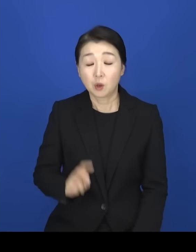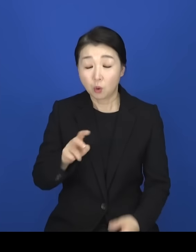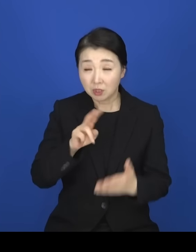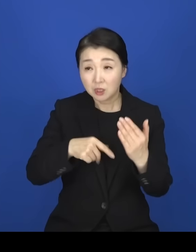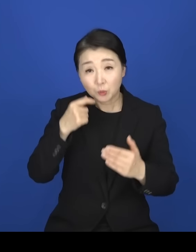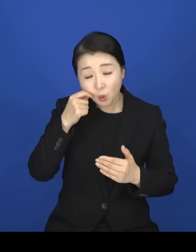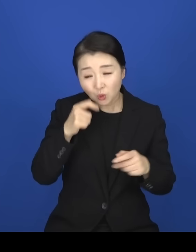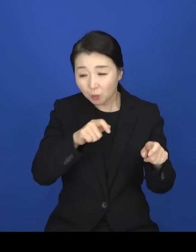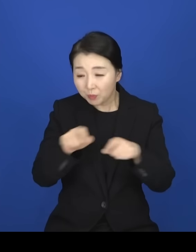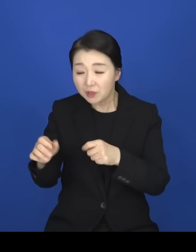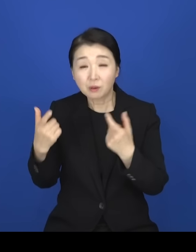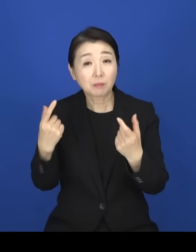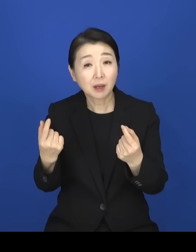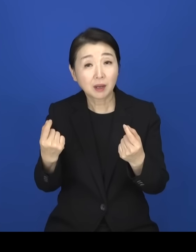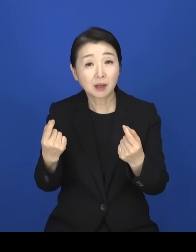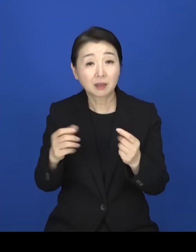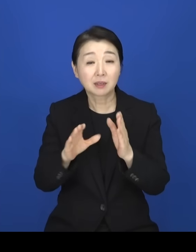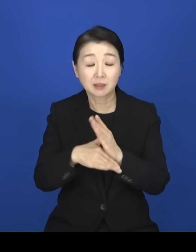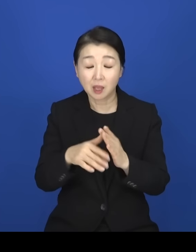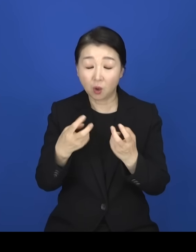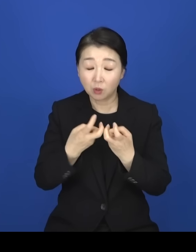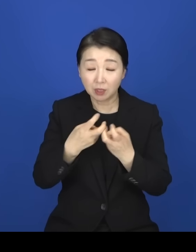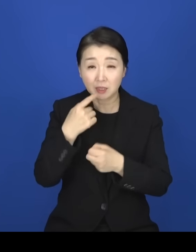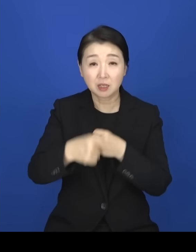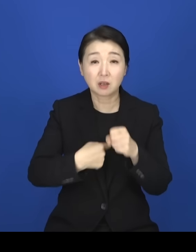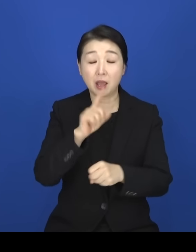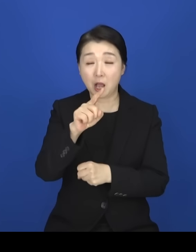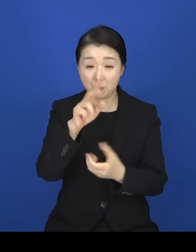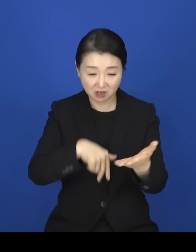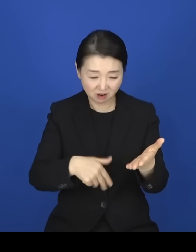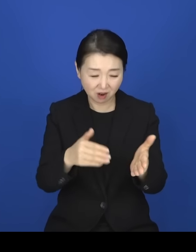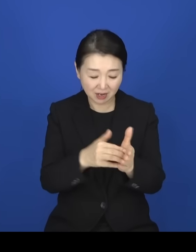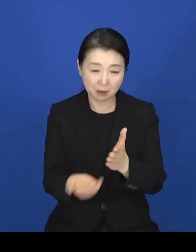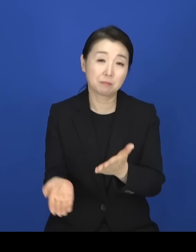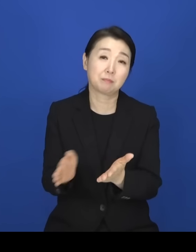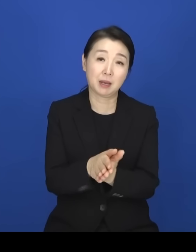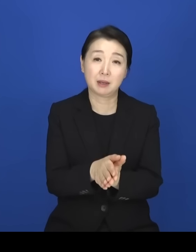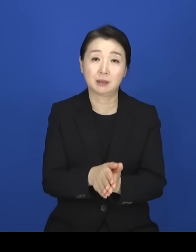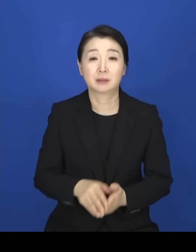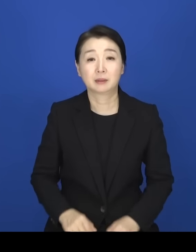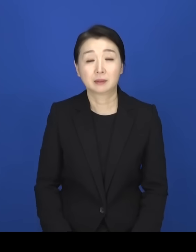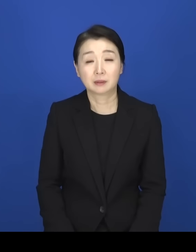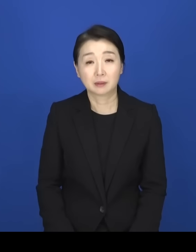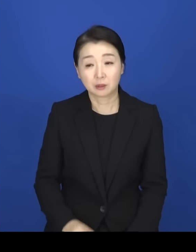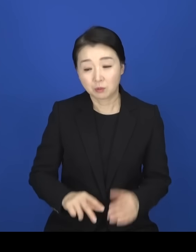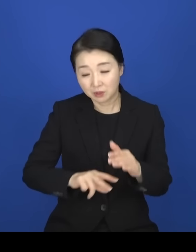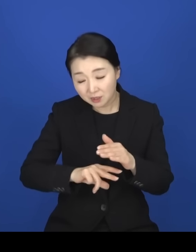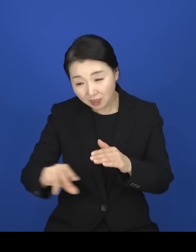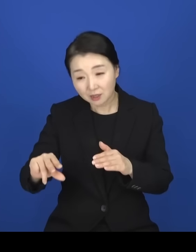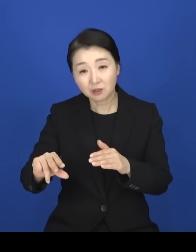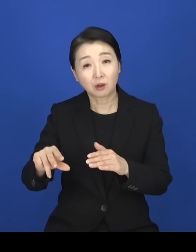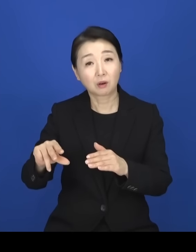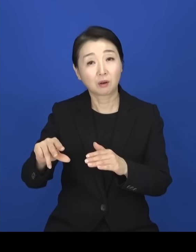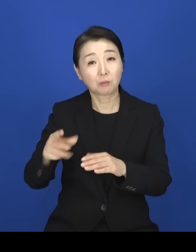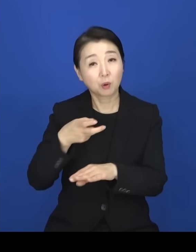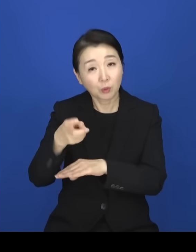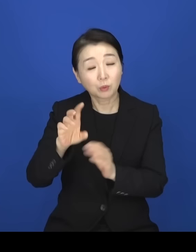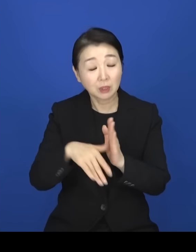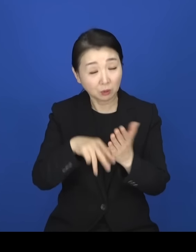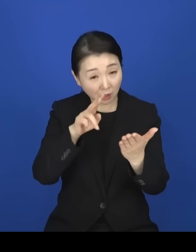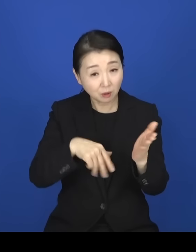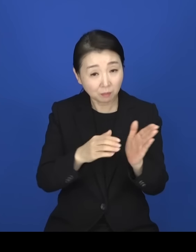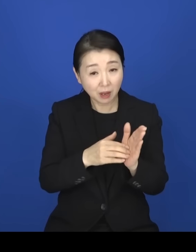읽었다면 좀 밀렸더라도 네. 어떻게든 1년에 1독을 한 거죠. 예. 네. 그럼 지하철 타고 다니고 뭐 교통 타고 다니면서도 네.